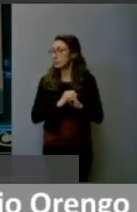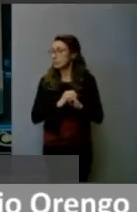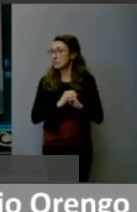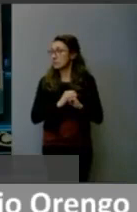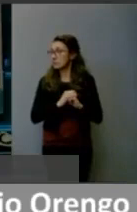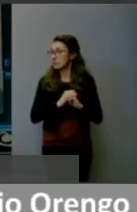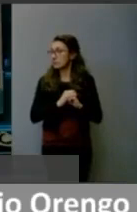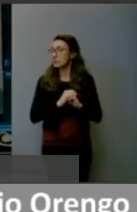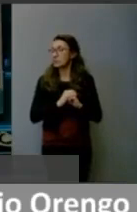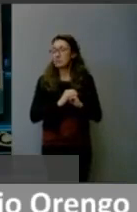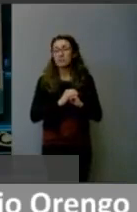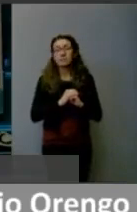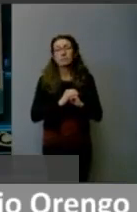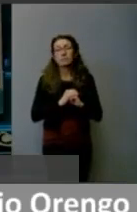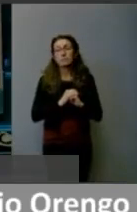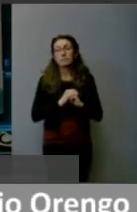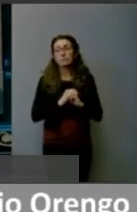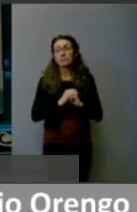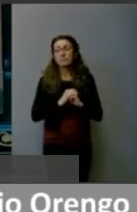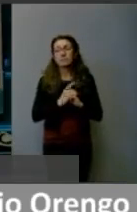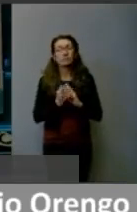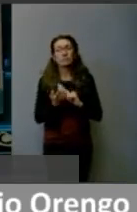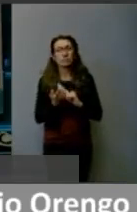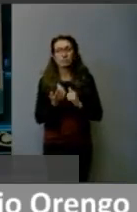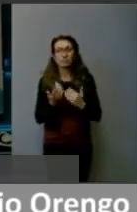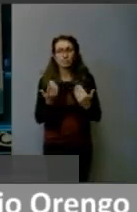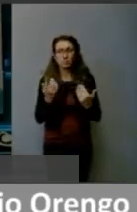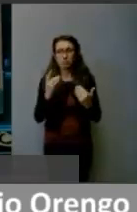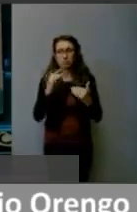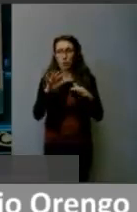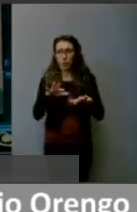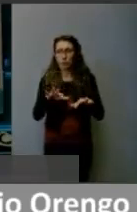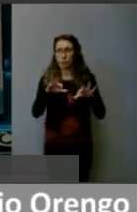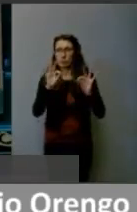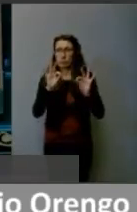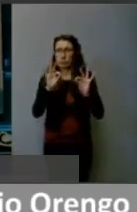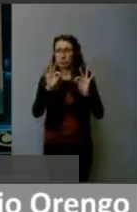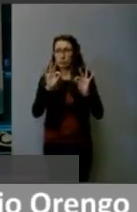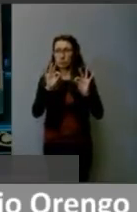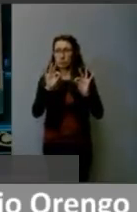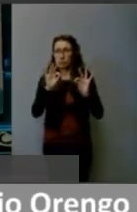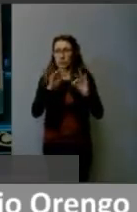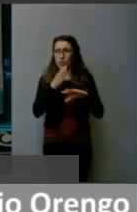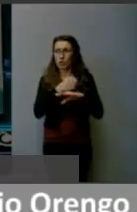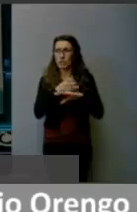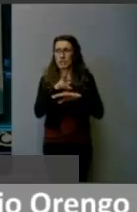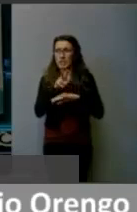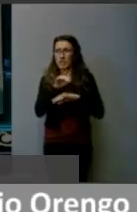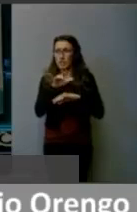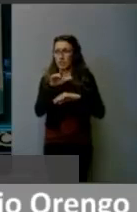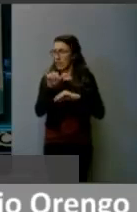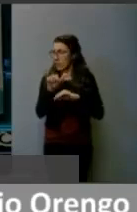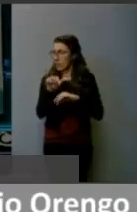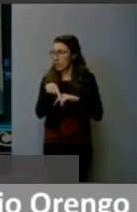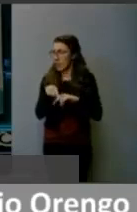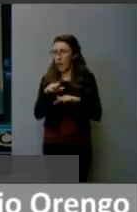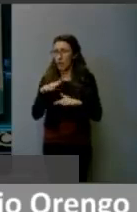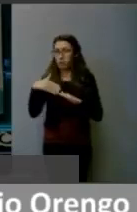Procediamo con la successiva nell'attesa che il consigliere Villa riconquisti l'aula.